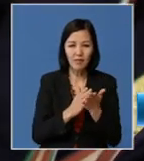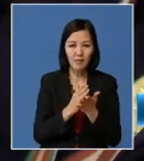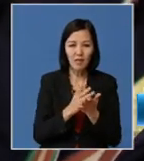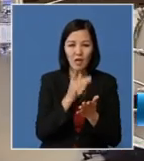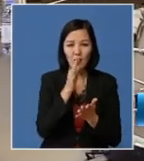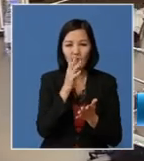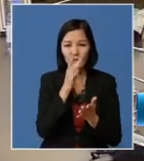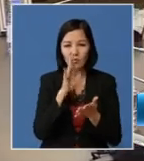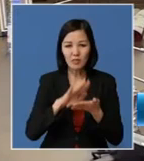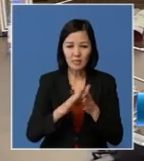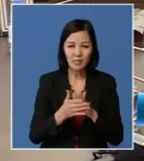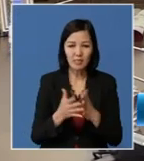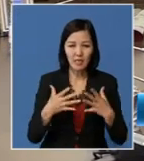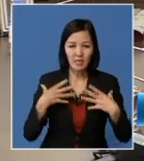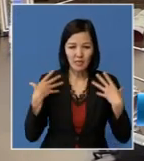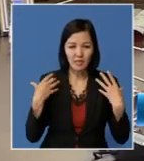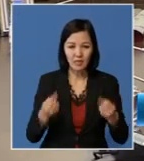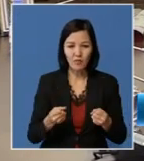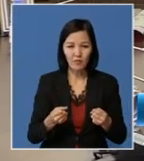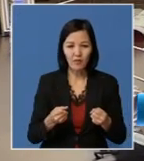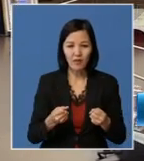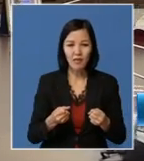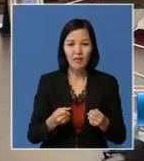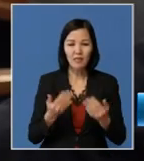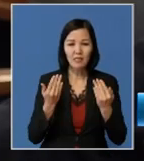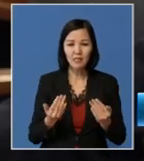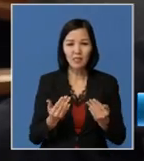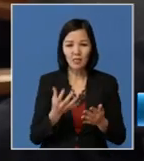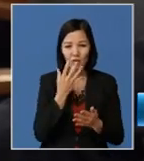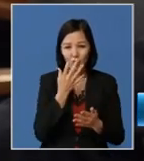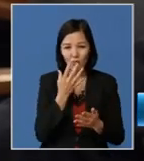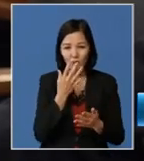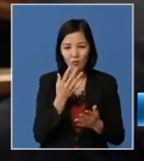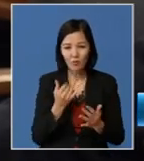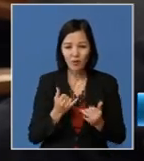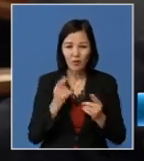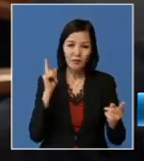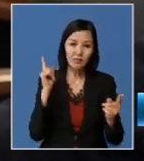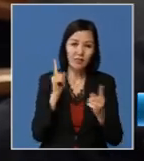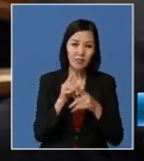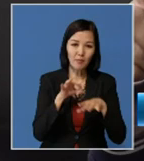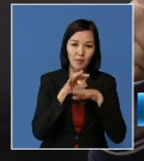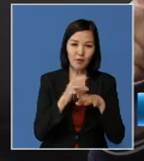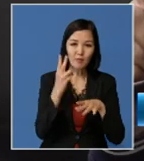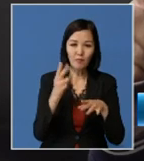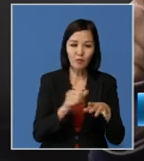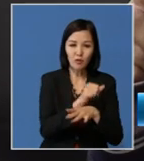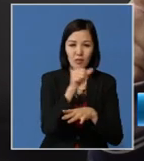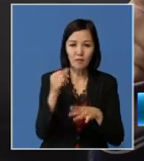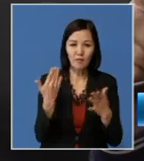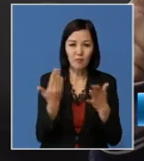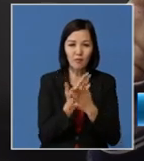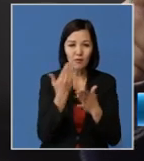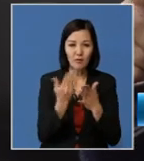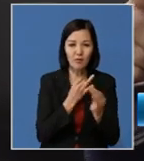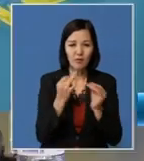состояние здоровья, конечно же, дают о себе знать. Глава региона в теплой и непринужденной обстановке провел двухчасовой диалог с героями